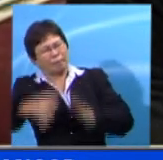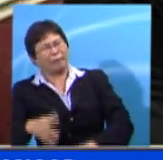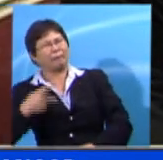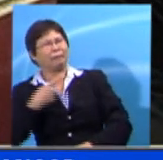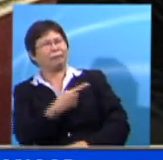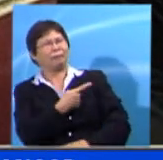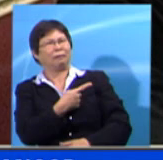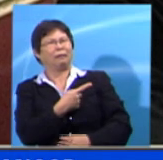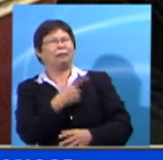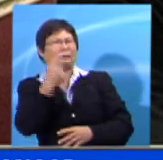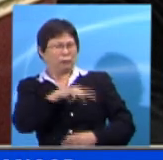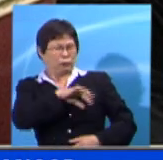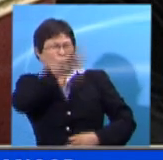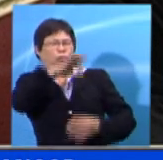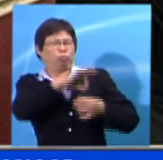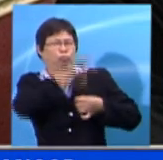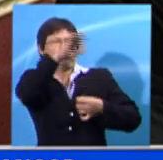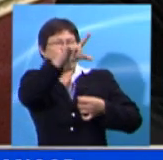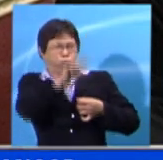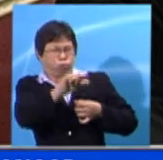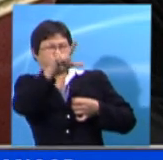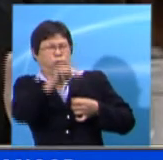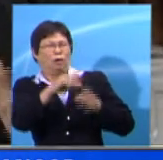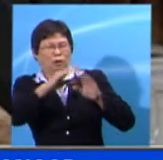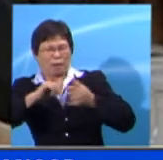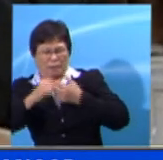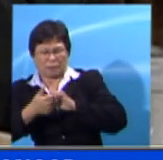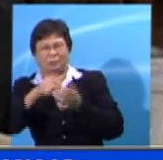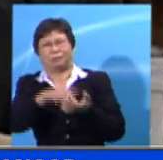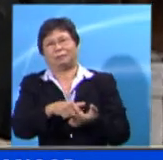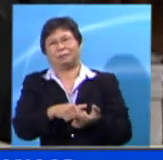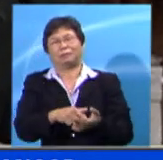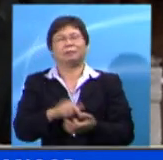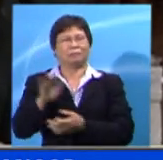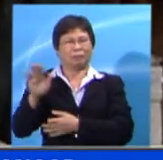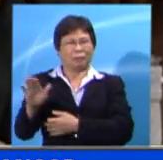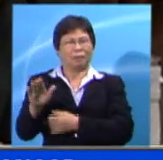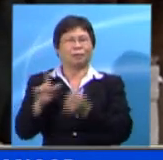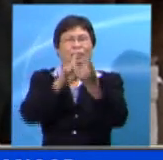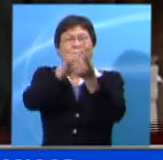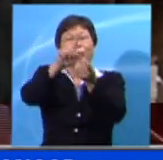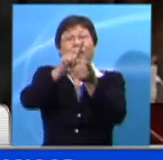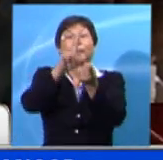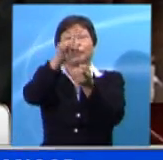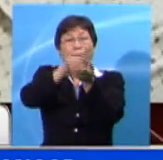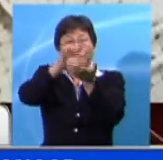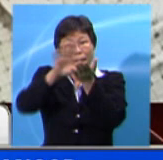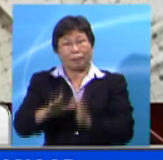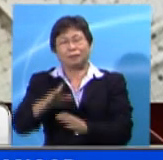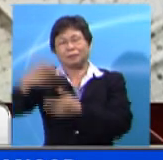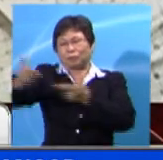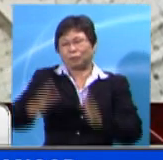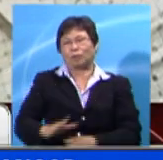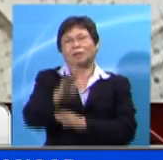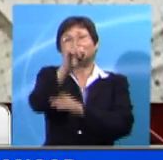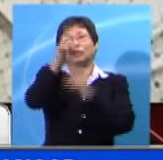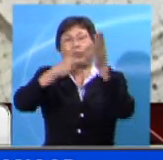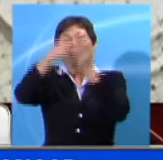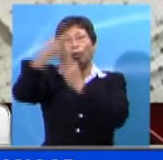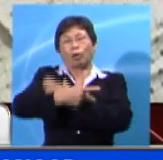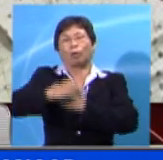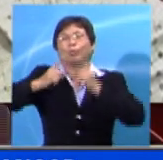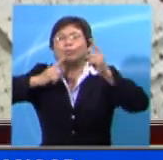ini besar atau kecil untuk menyelesaikan kemulut ini Har beliau ditemui selepas menjadi tetamu satu program